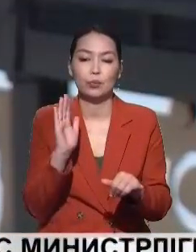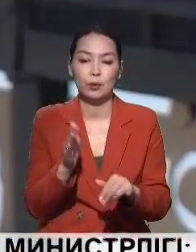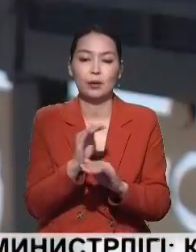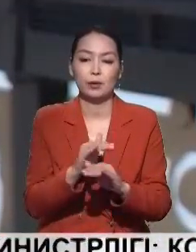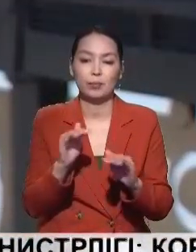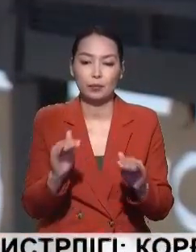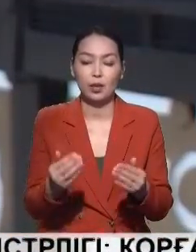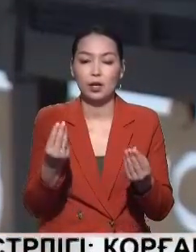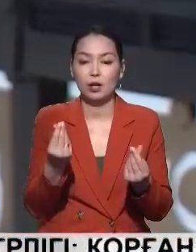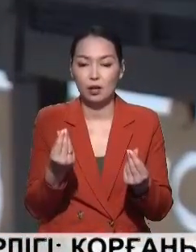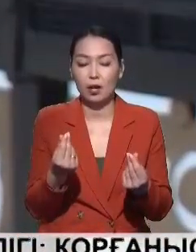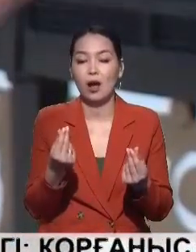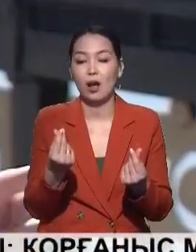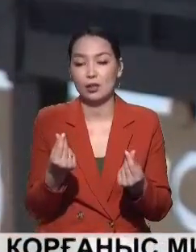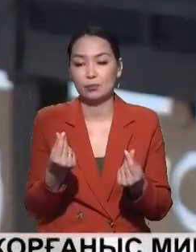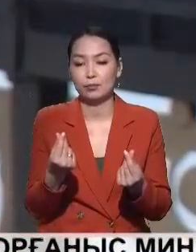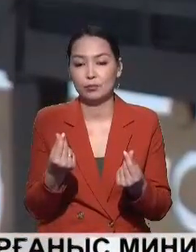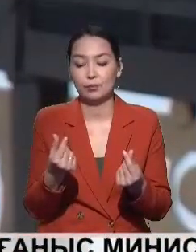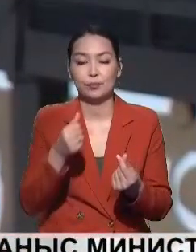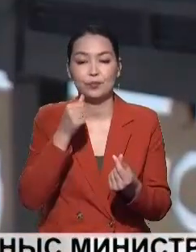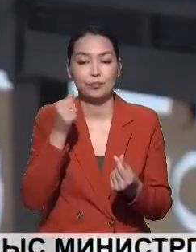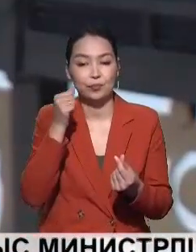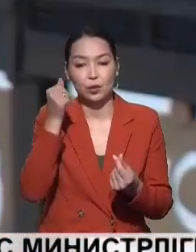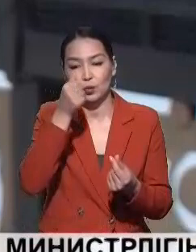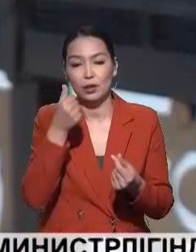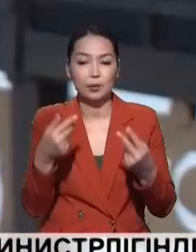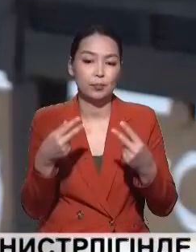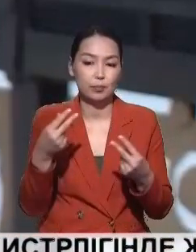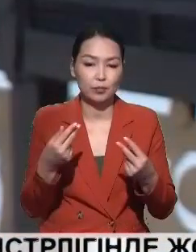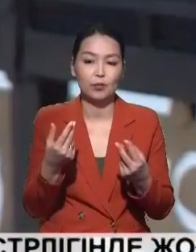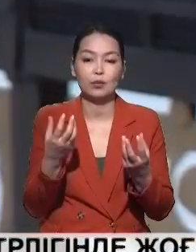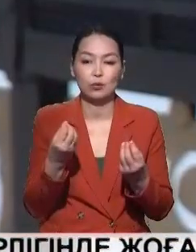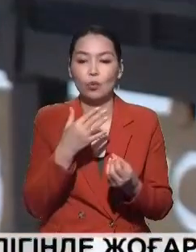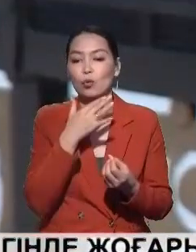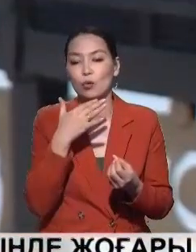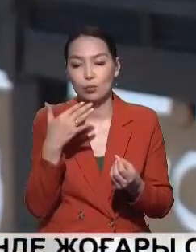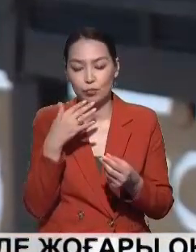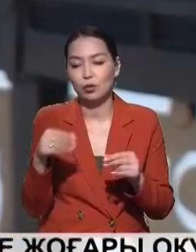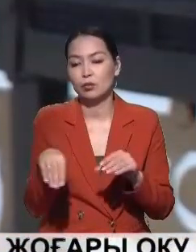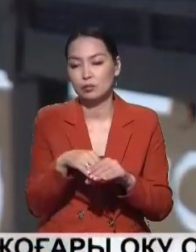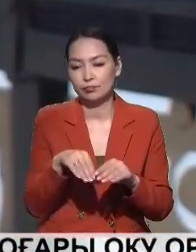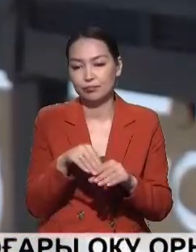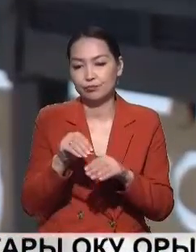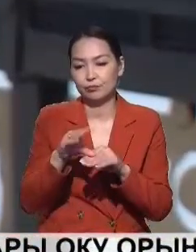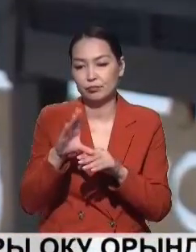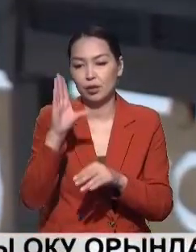балаңыздың шотындағы ақша өткен жылға қарағанда әлдеқайда көп жиналуы